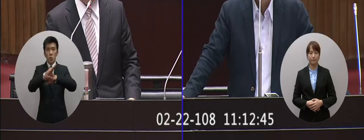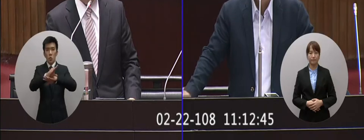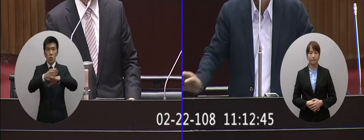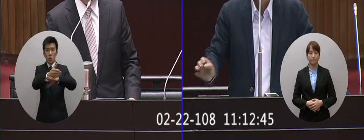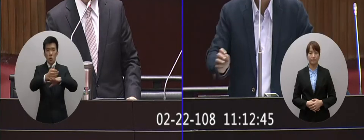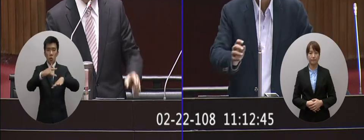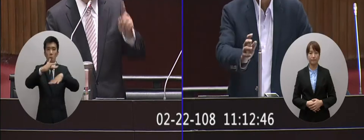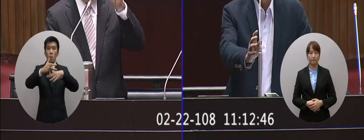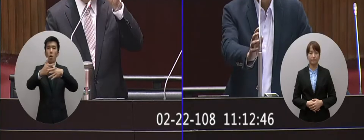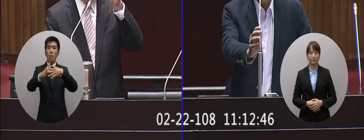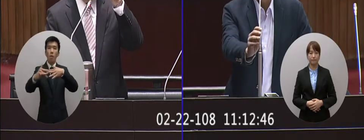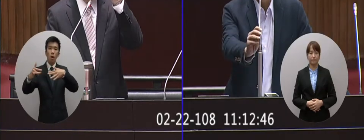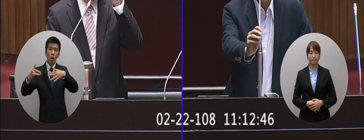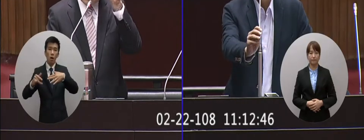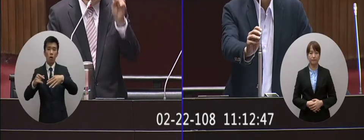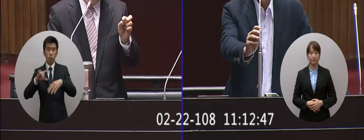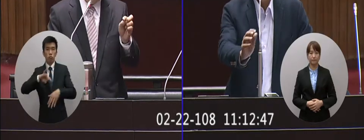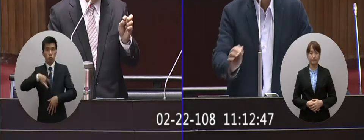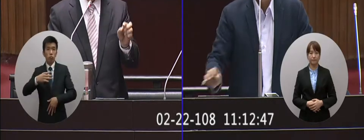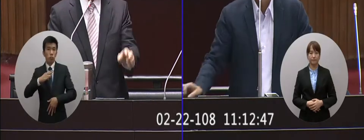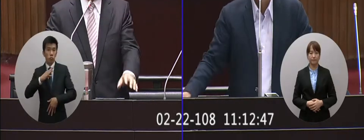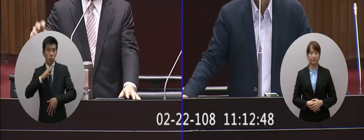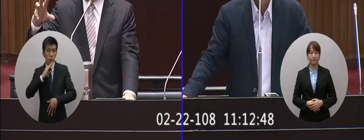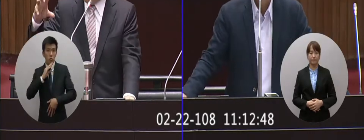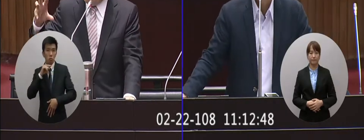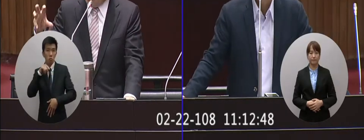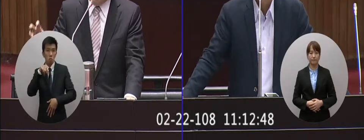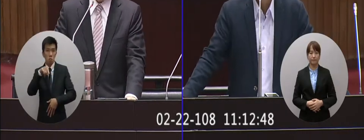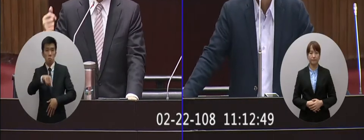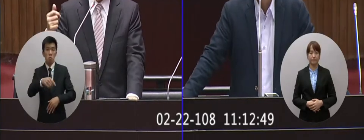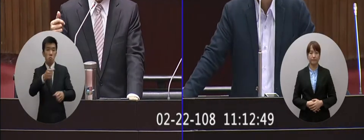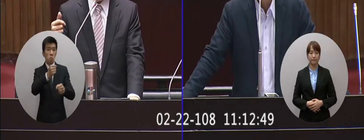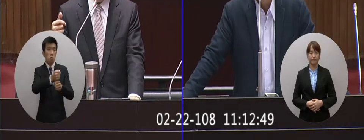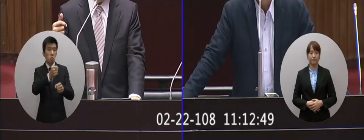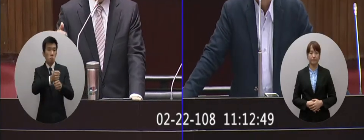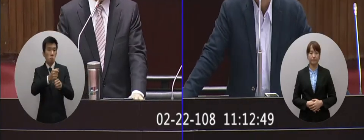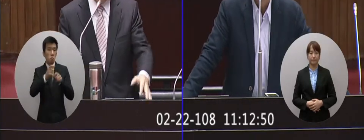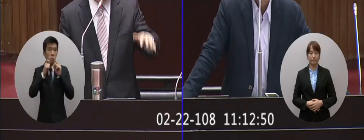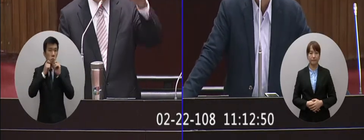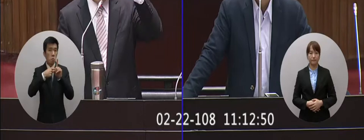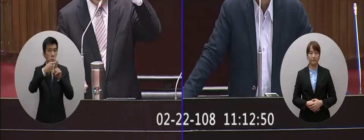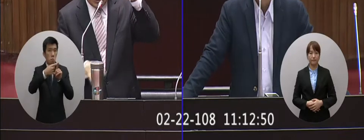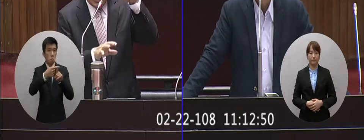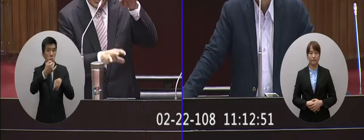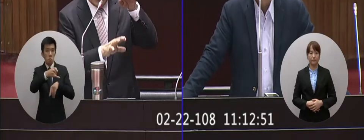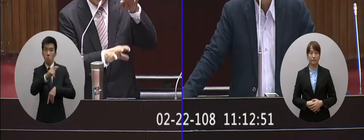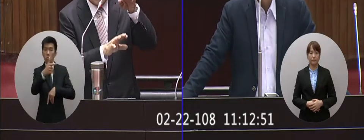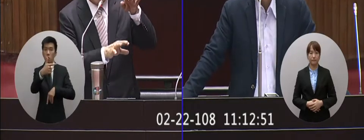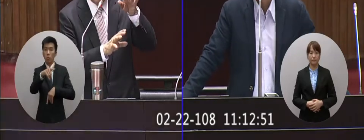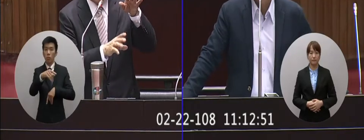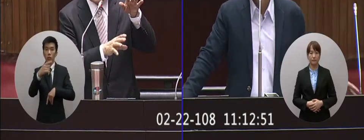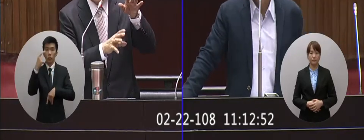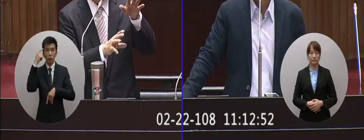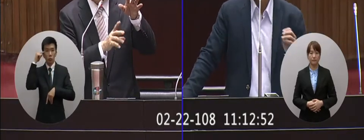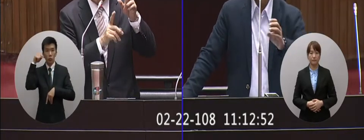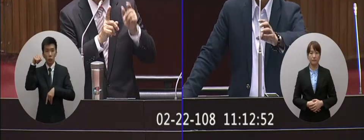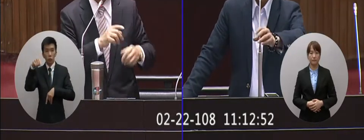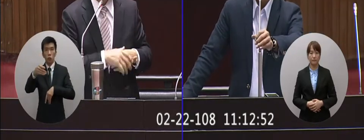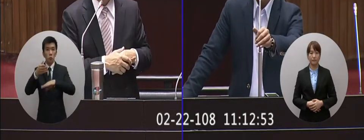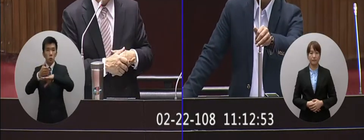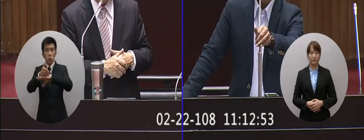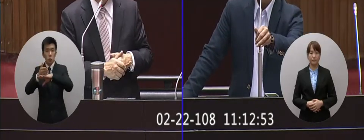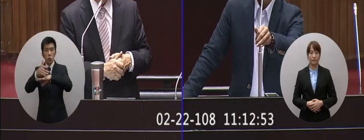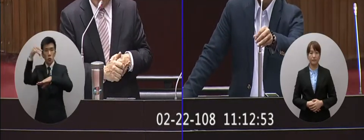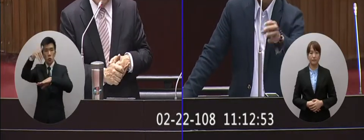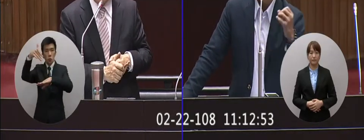坑洞洞。这不是施工，也是讲工程品质，这都是相关的物质性的有